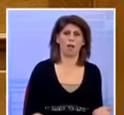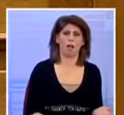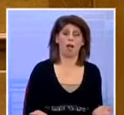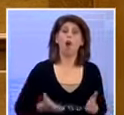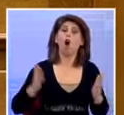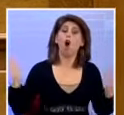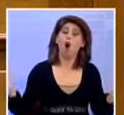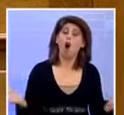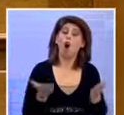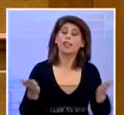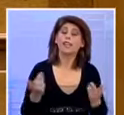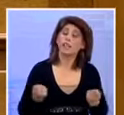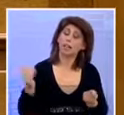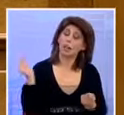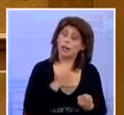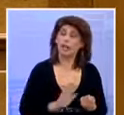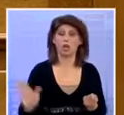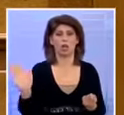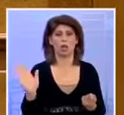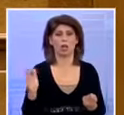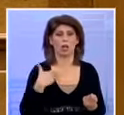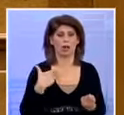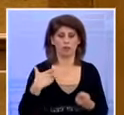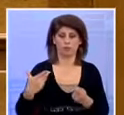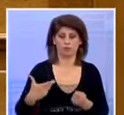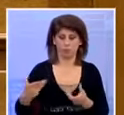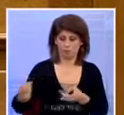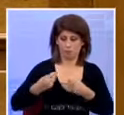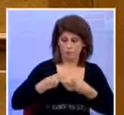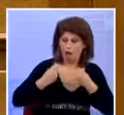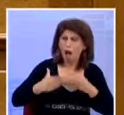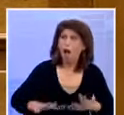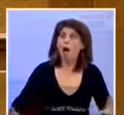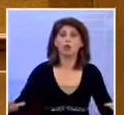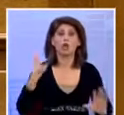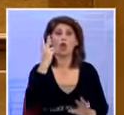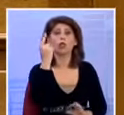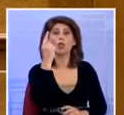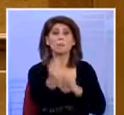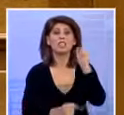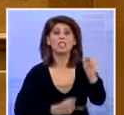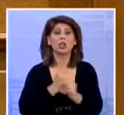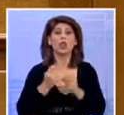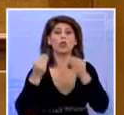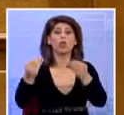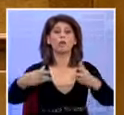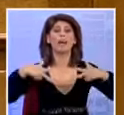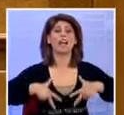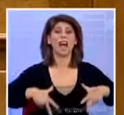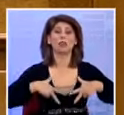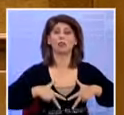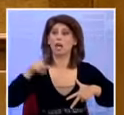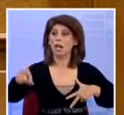έχετε, κάντε το γρήγορα. Εμείς παραλάβαμε χάος και μέσα σε 2,5 χρόνια παραδώσαμε χώρα.